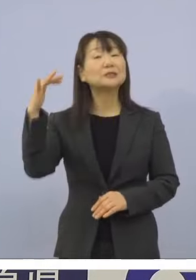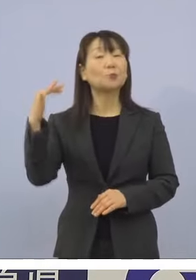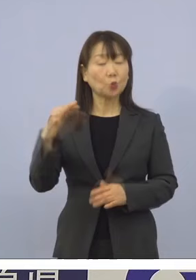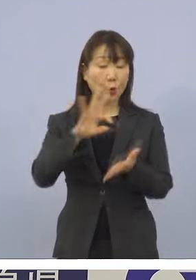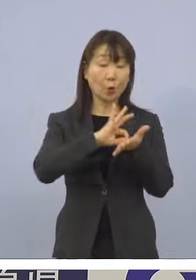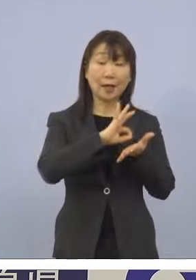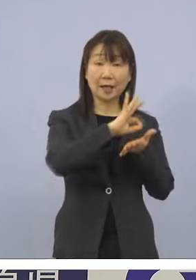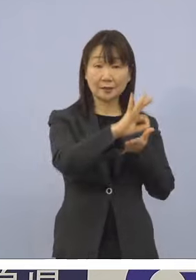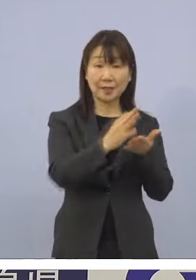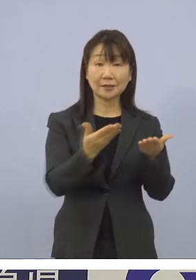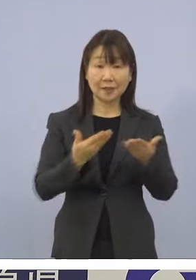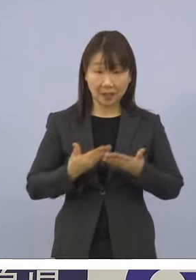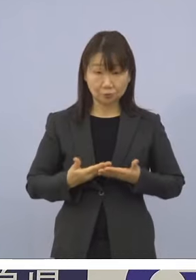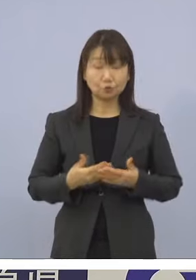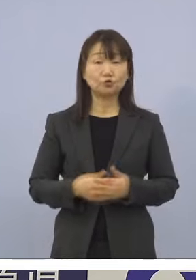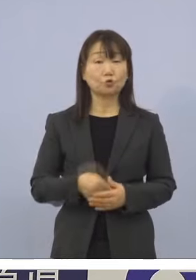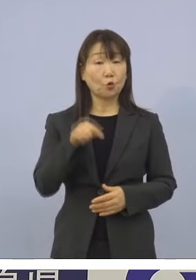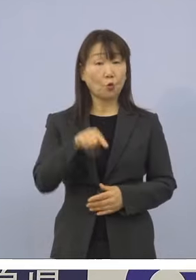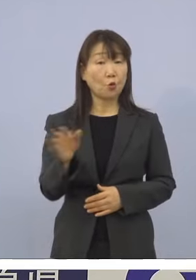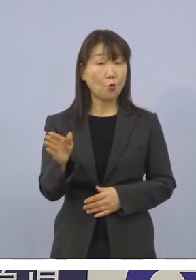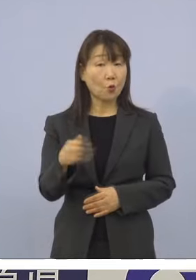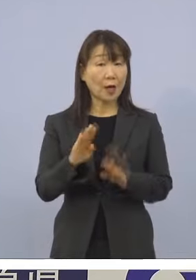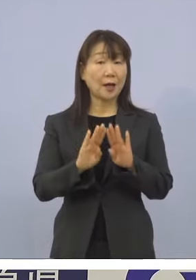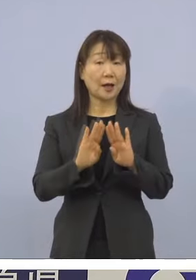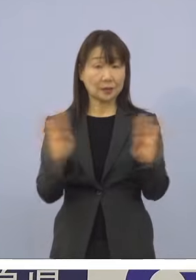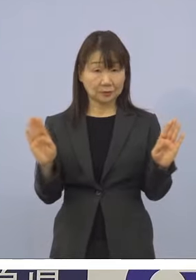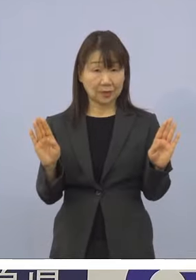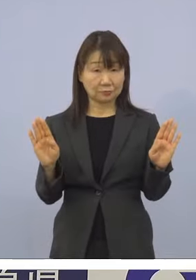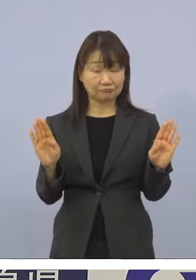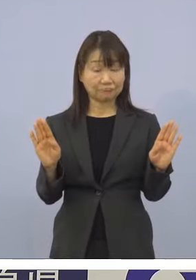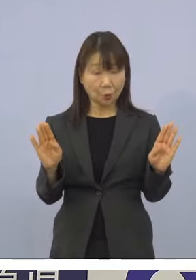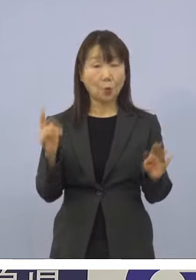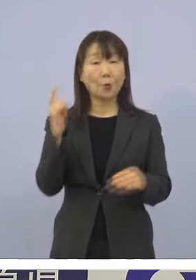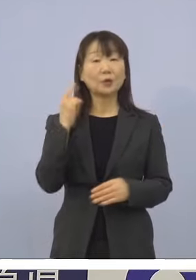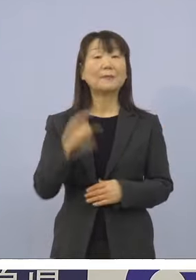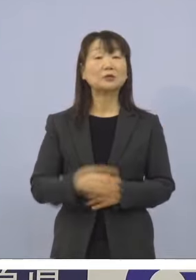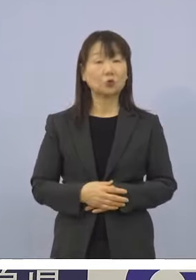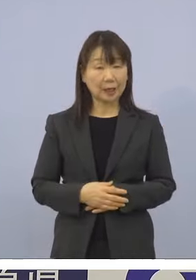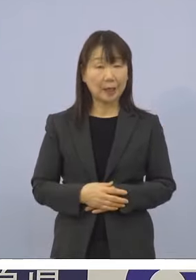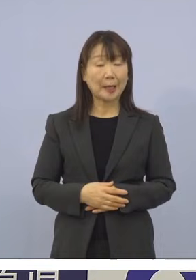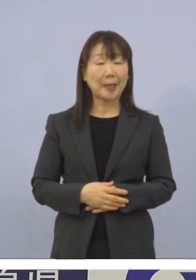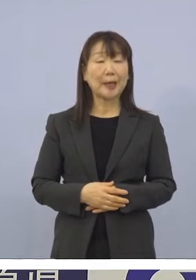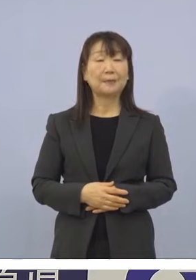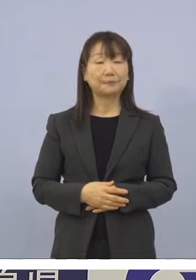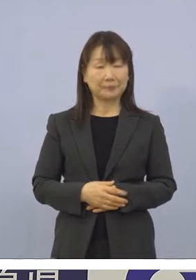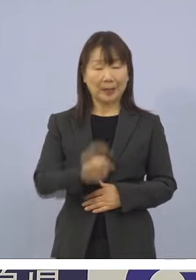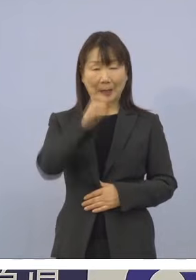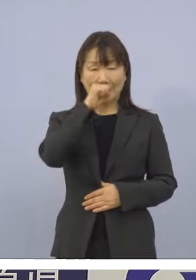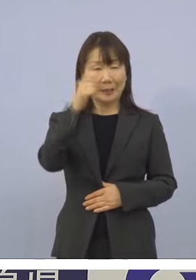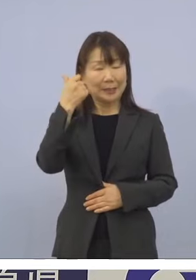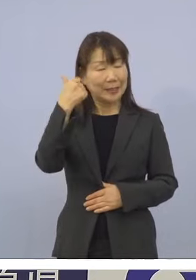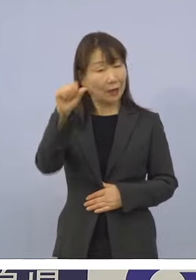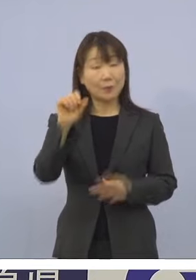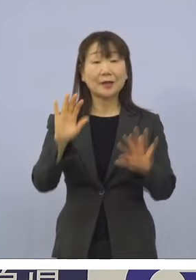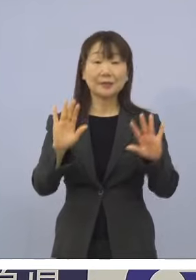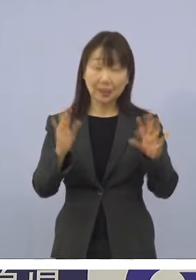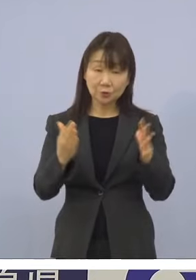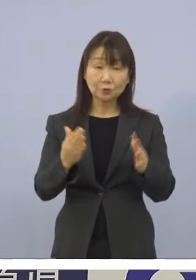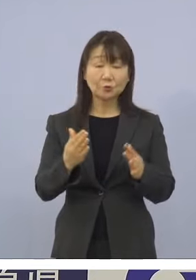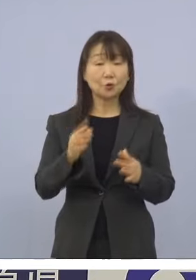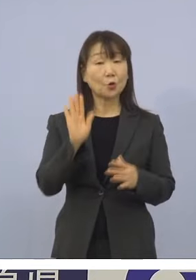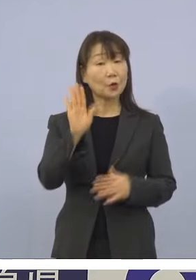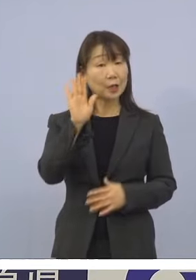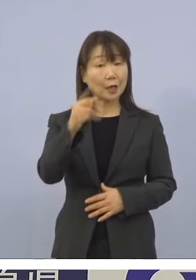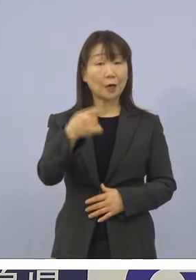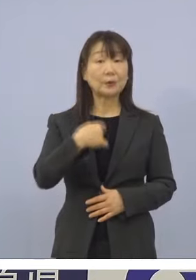ただくこと、まあ、ここから始まると思ってますんで、妙案はなく、これからですね、まあ、私もいろん